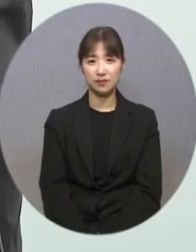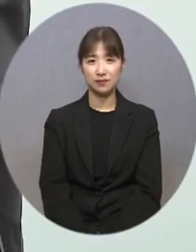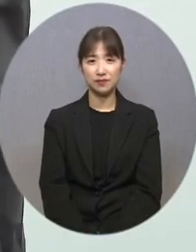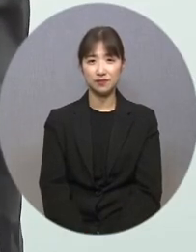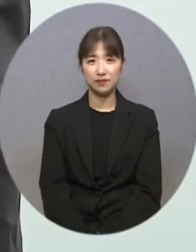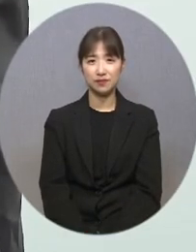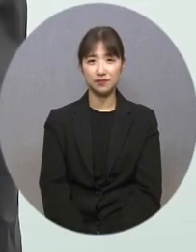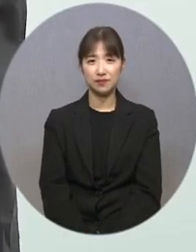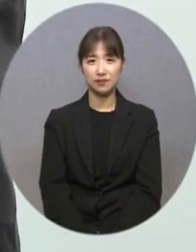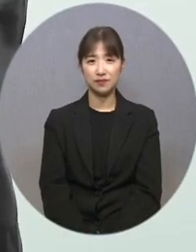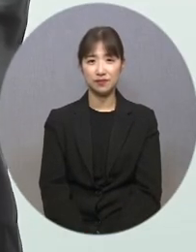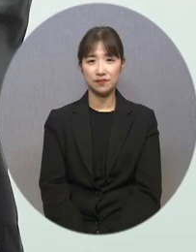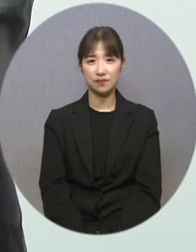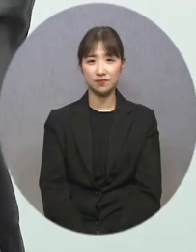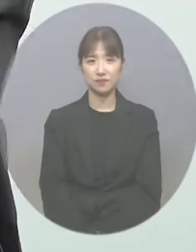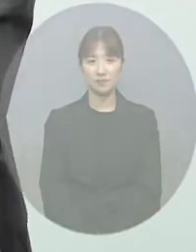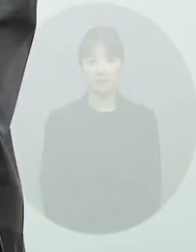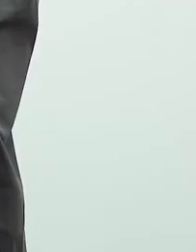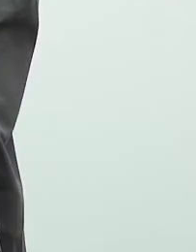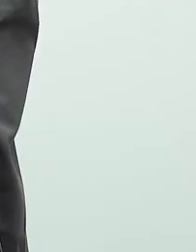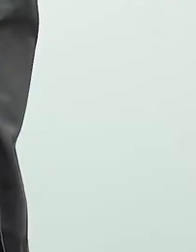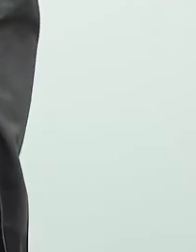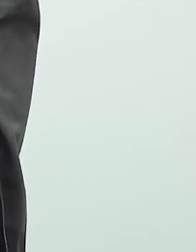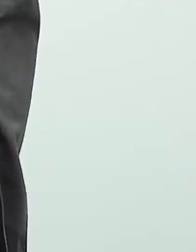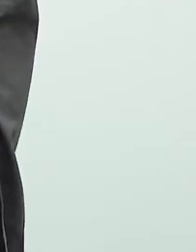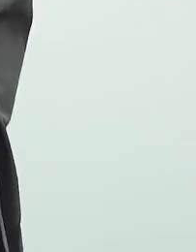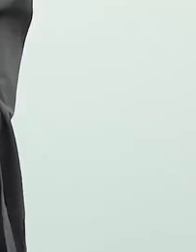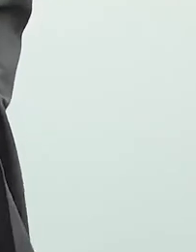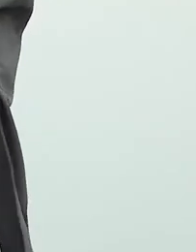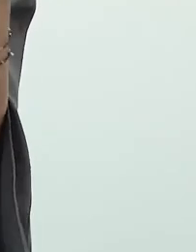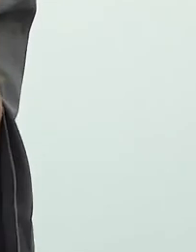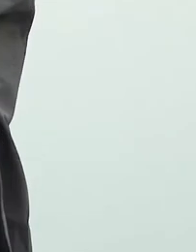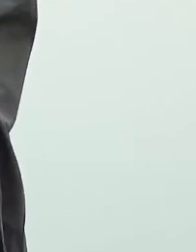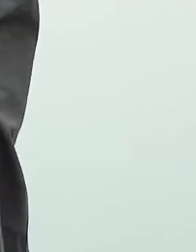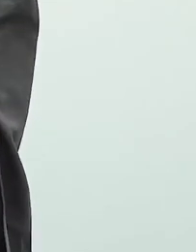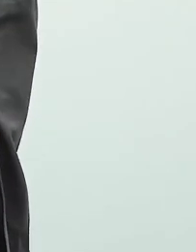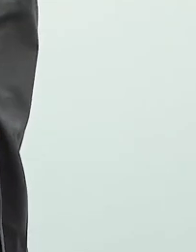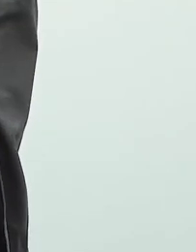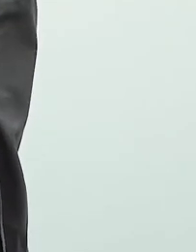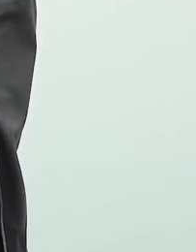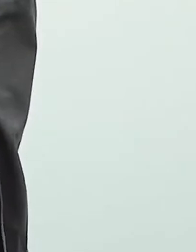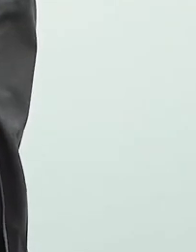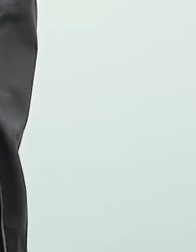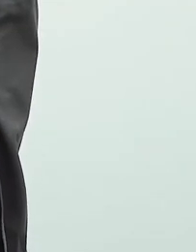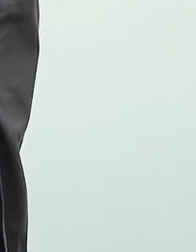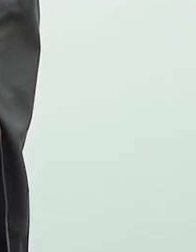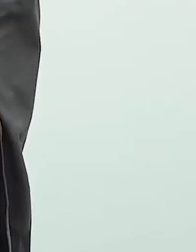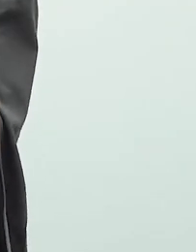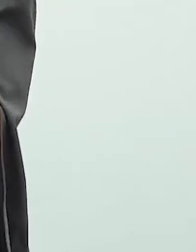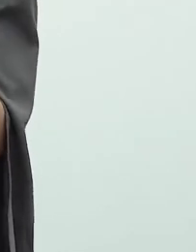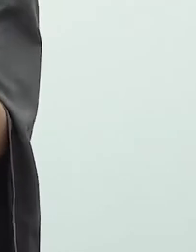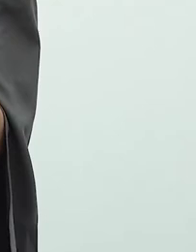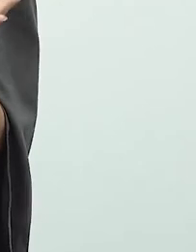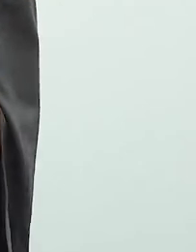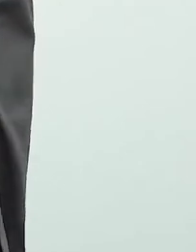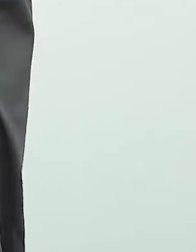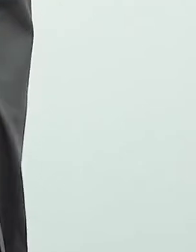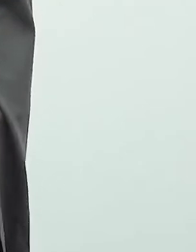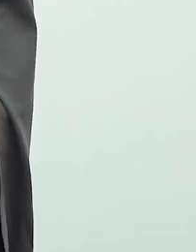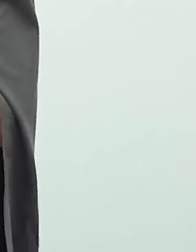한국 영화중에서 범죄 도시 오잖아요 내내 개봉 하에서 너무 보고싶은데